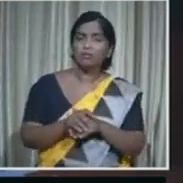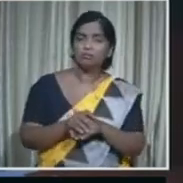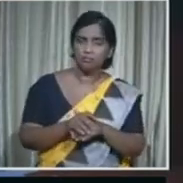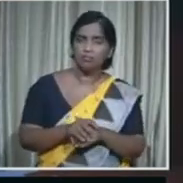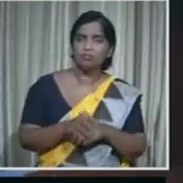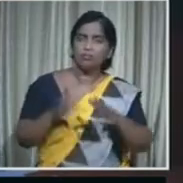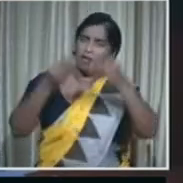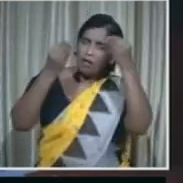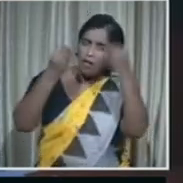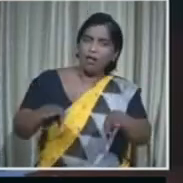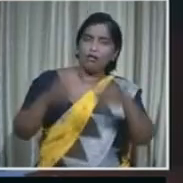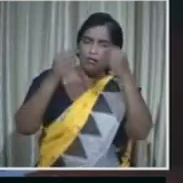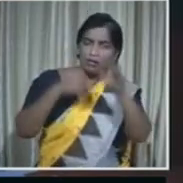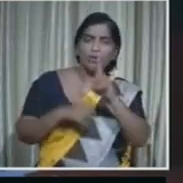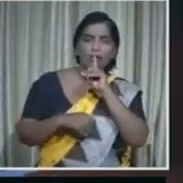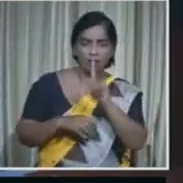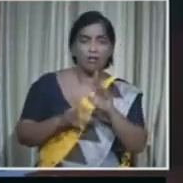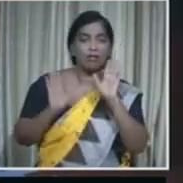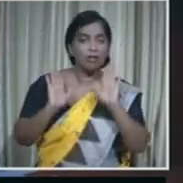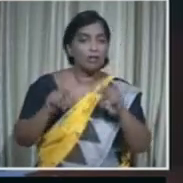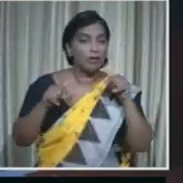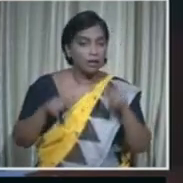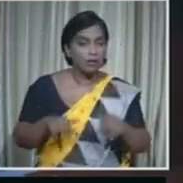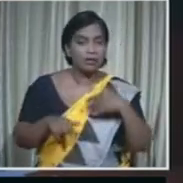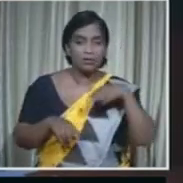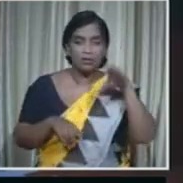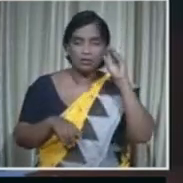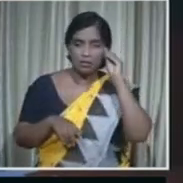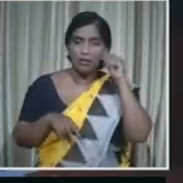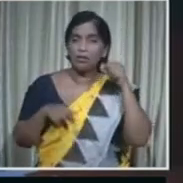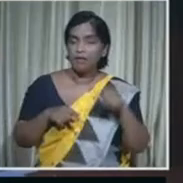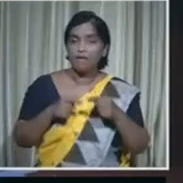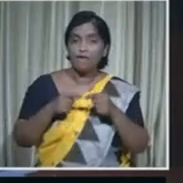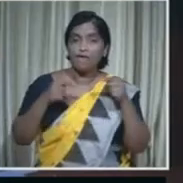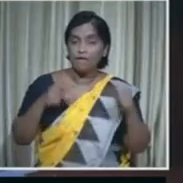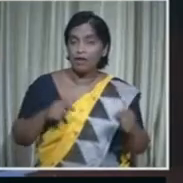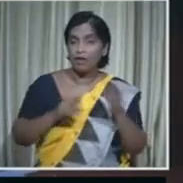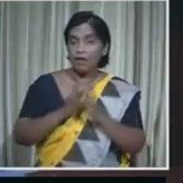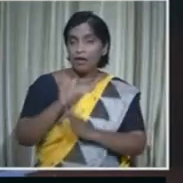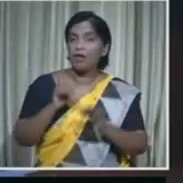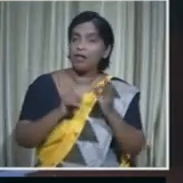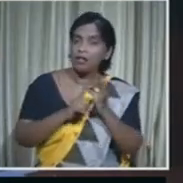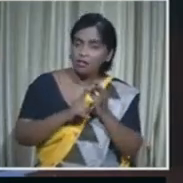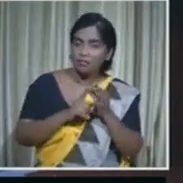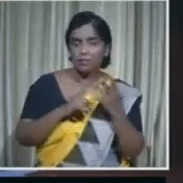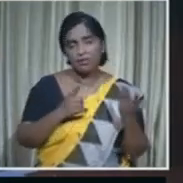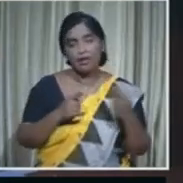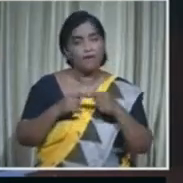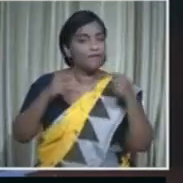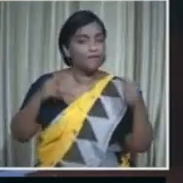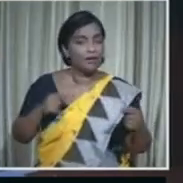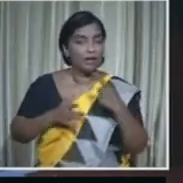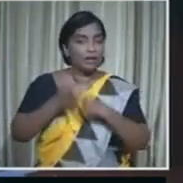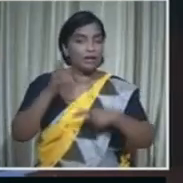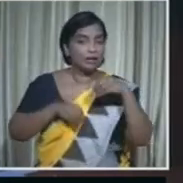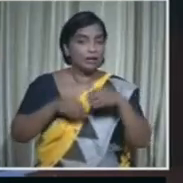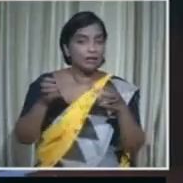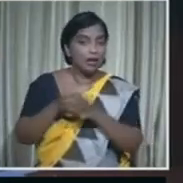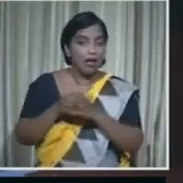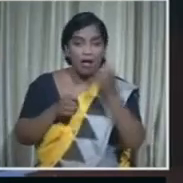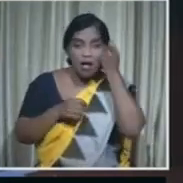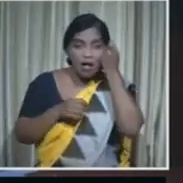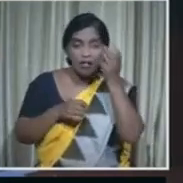පරාද කරන්න ඕන කියලා. හැබැයි දැන් තේරුම් ගන්න ඕන මේක විපක්ෂයේ මන්ත්‍රීවරයෙක්ගේ හෝ විපක්ෂයේ දේශපාලන පක්ෂක අදහසක්